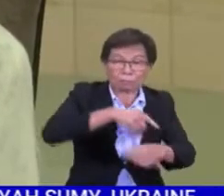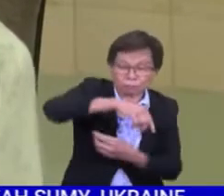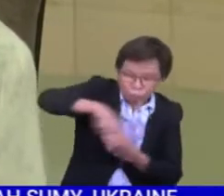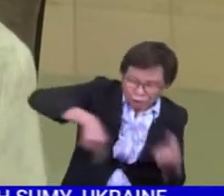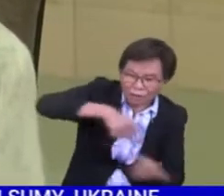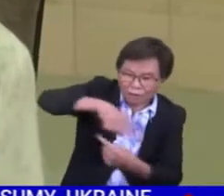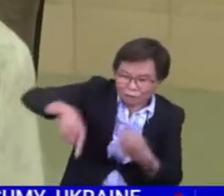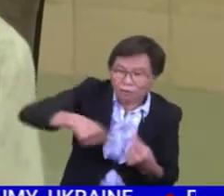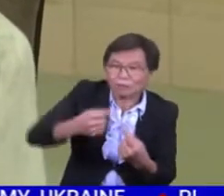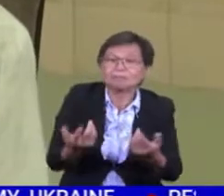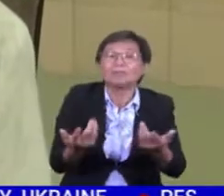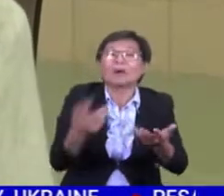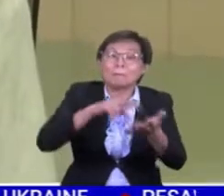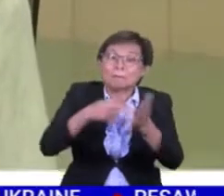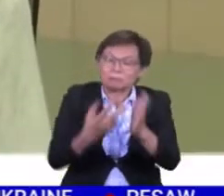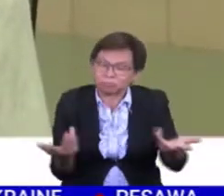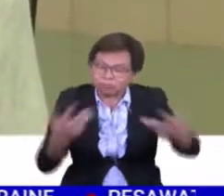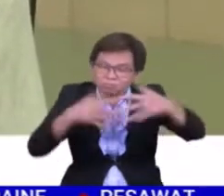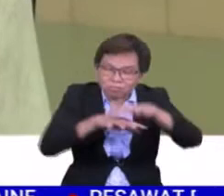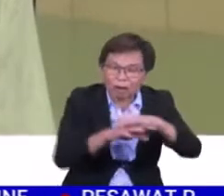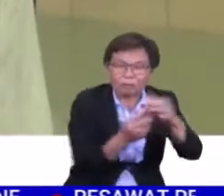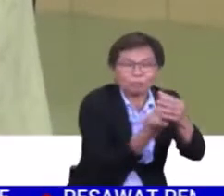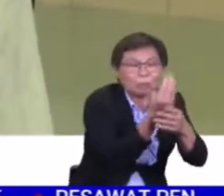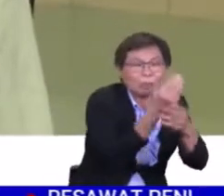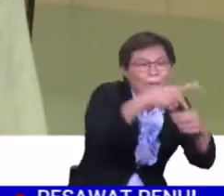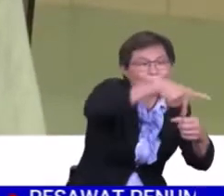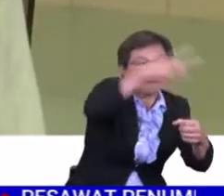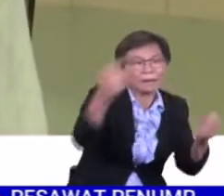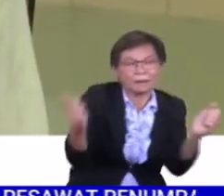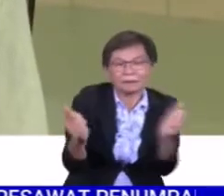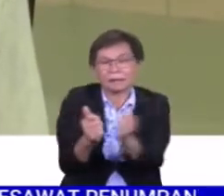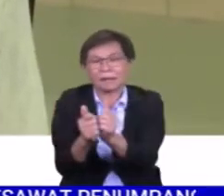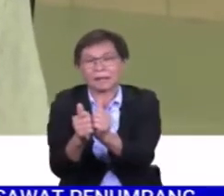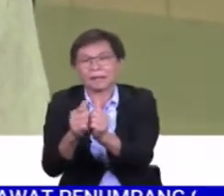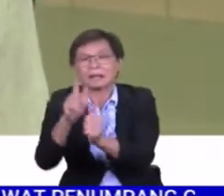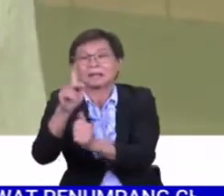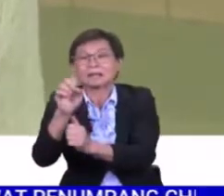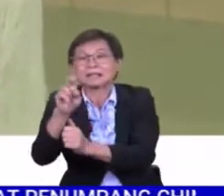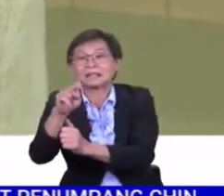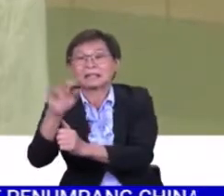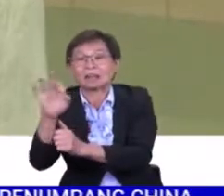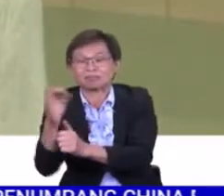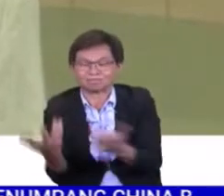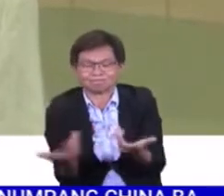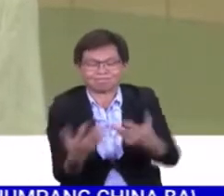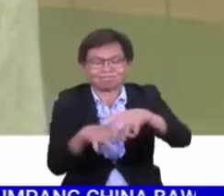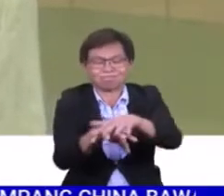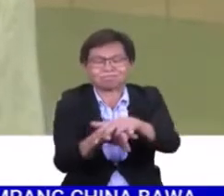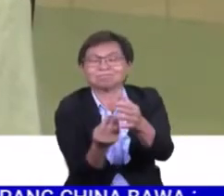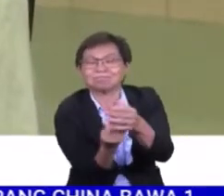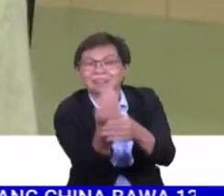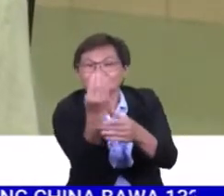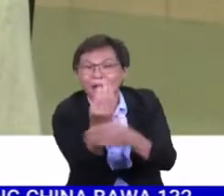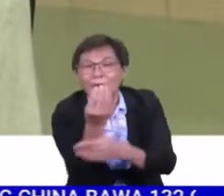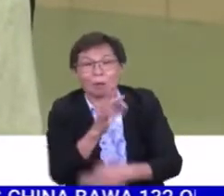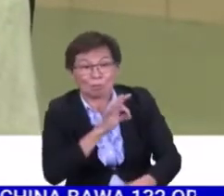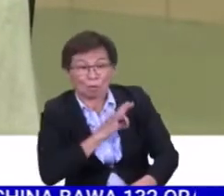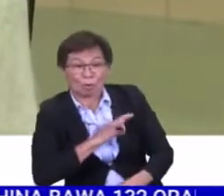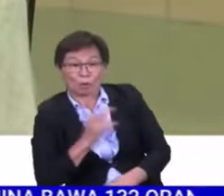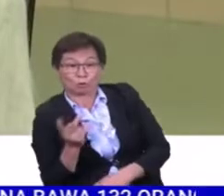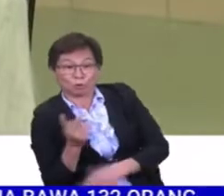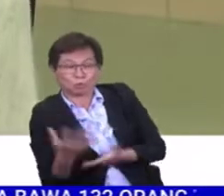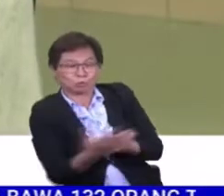menggilirkan, integrasikan penanaman padi dengan penanaman kenaf. Jadi dia dapat menampakkan